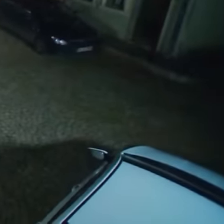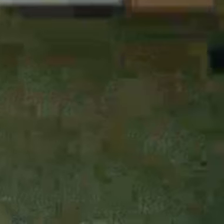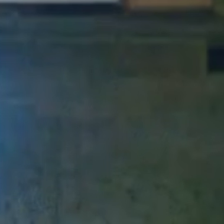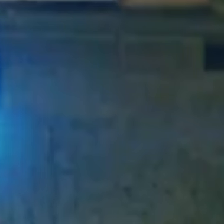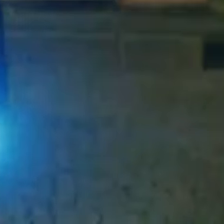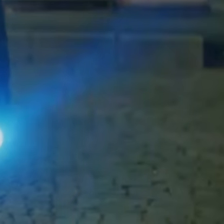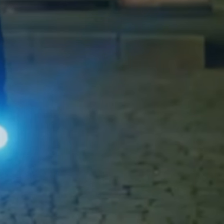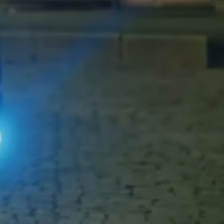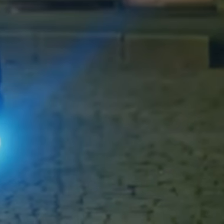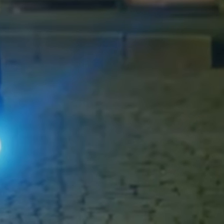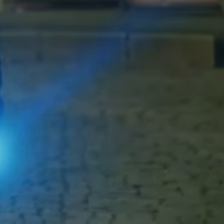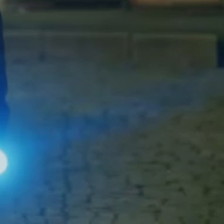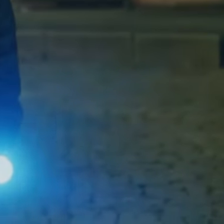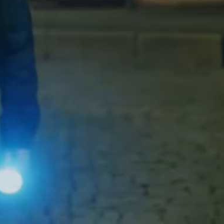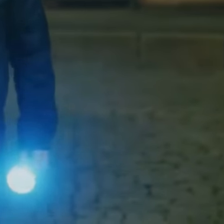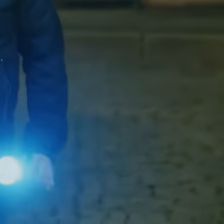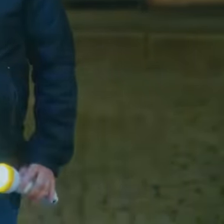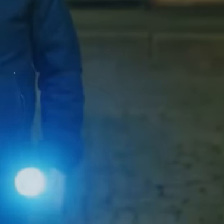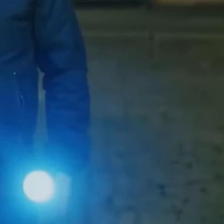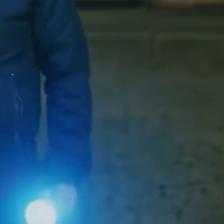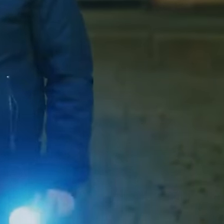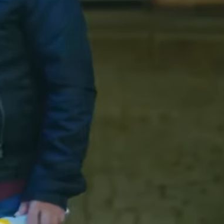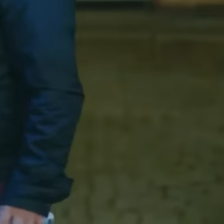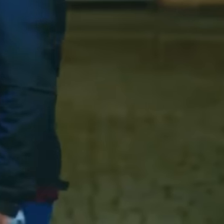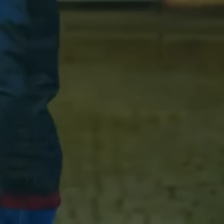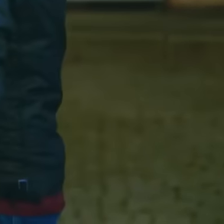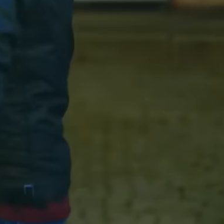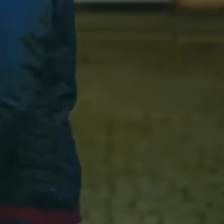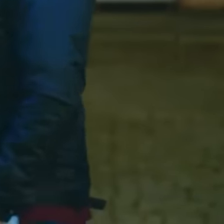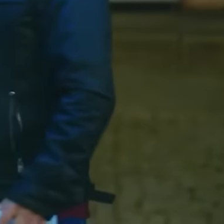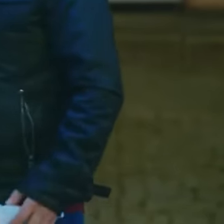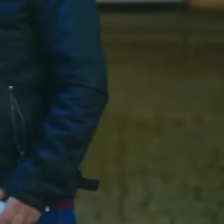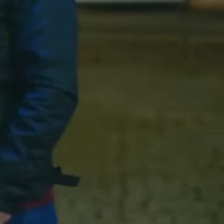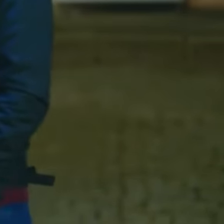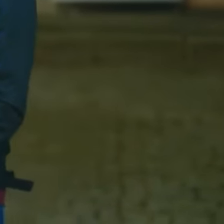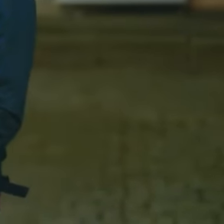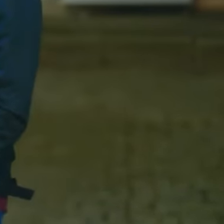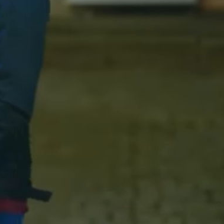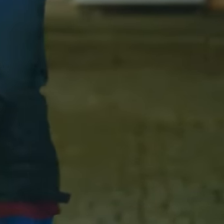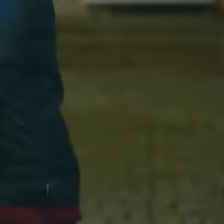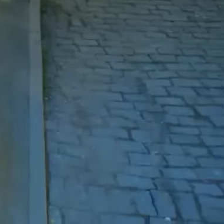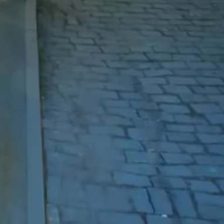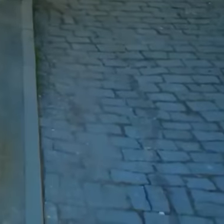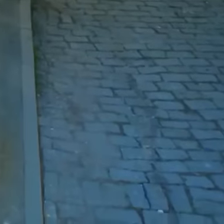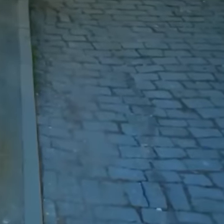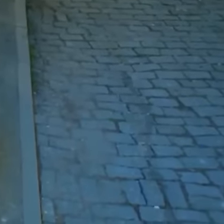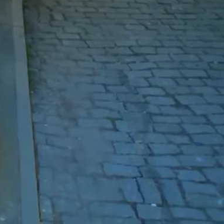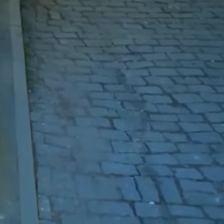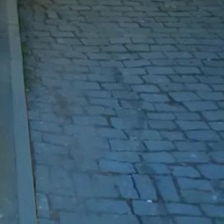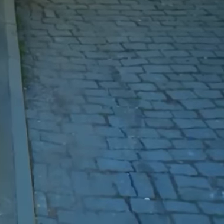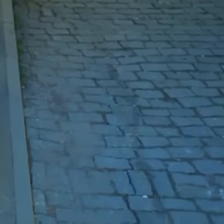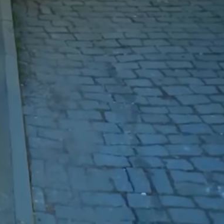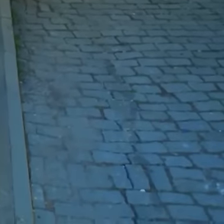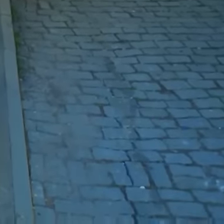Mahalle meydanında akşam saatleri. Şener elinde fenerle Emel'in dükkanının önüne geldi. Hırsız gibi etrafı kolaçan edip